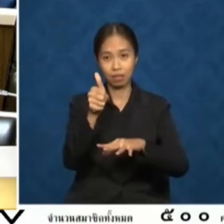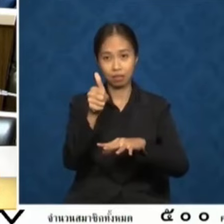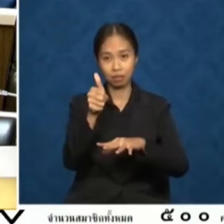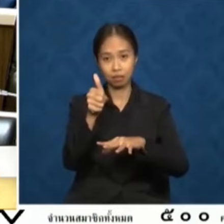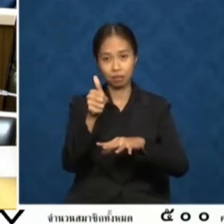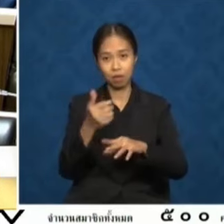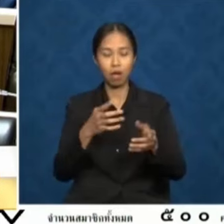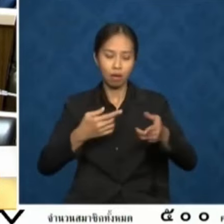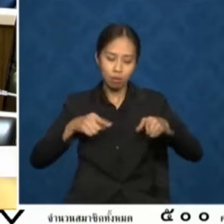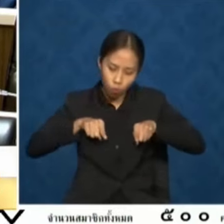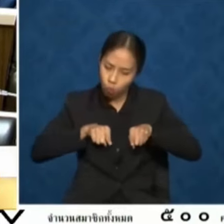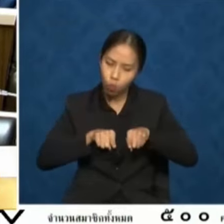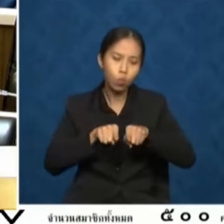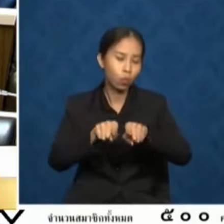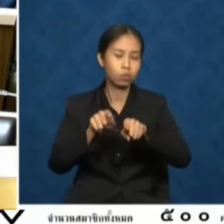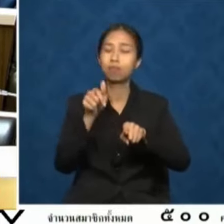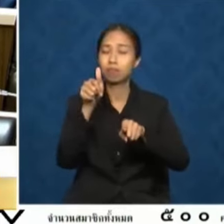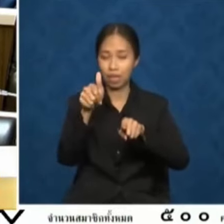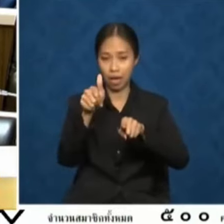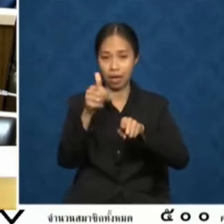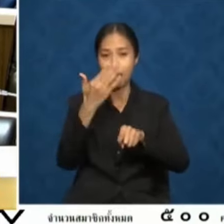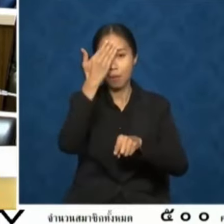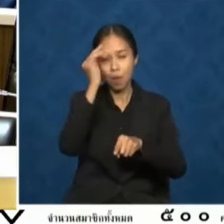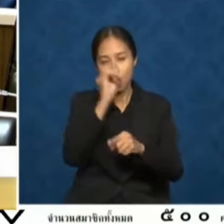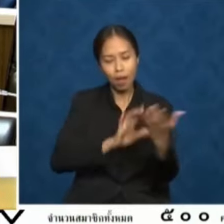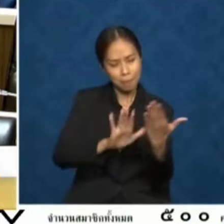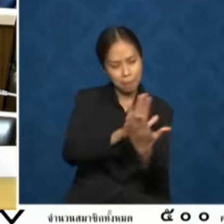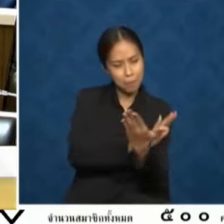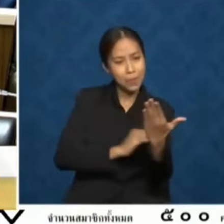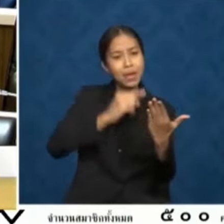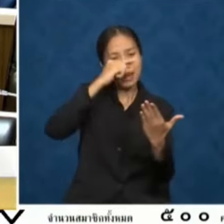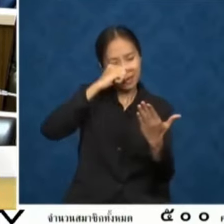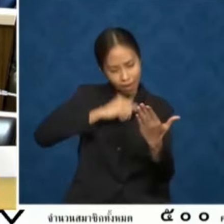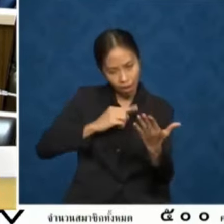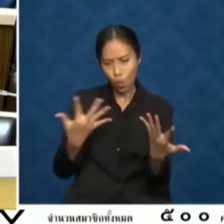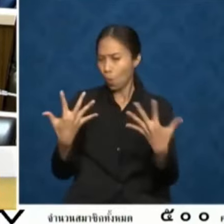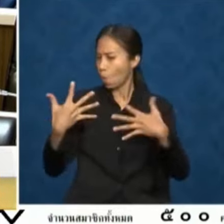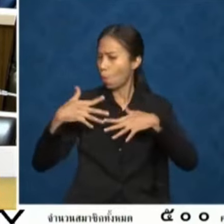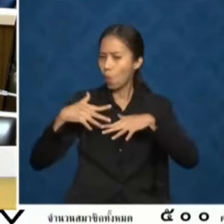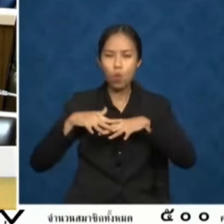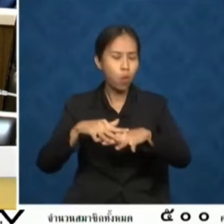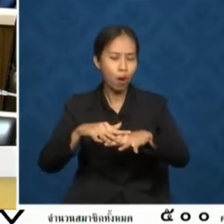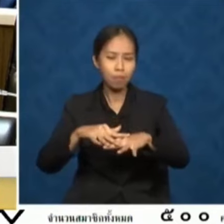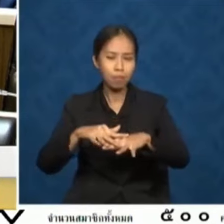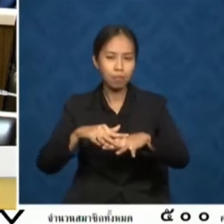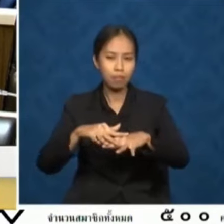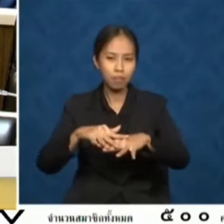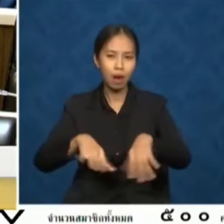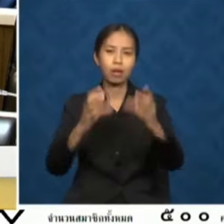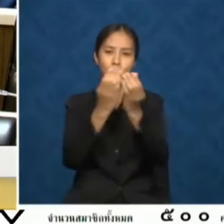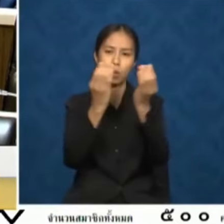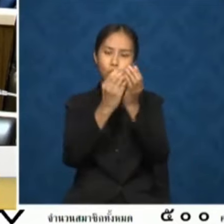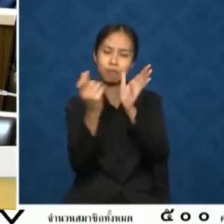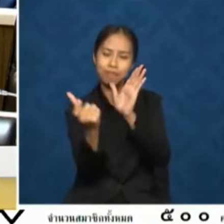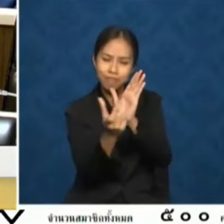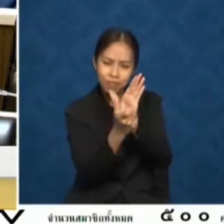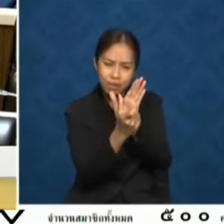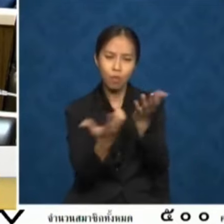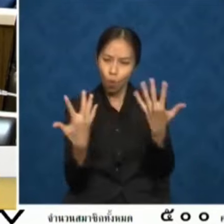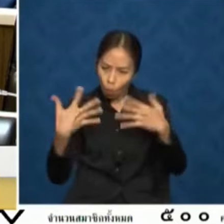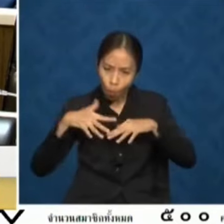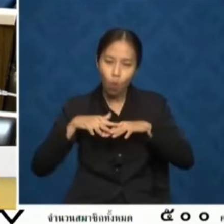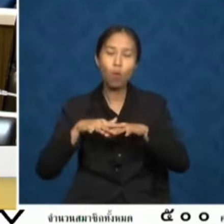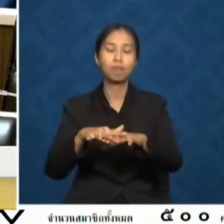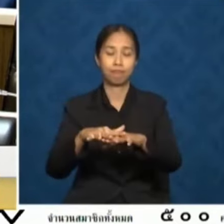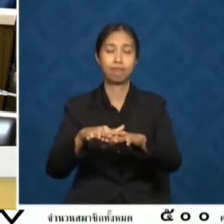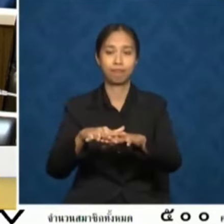ได้คือประเทศไทยเป็นประเทศอันหนึ่งอันเดียวกันจะแบ่งแยกไม่ได้มันก็เขียนไว้ในระดับต้นและปกครอง